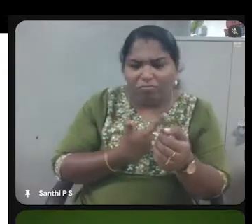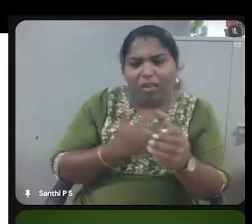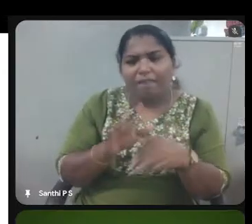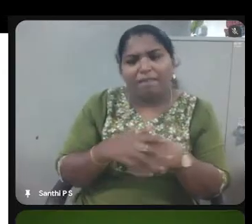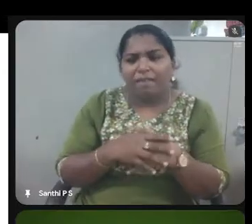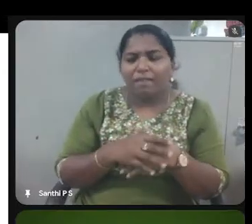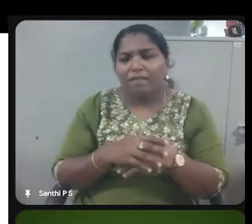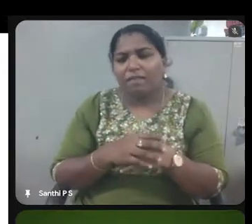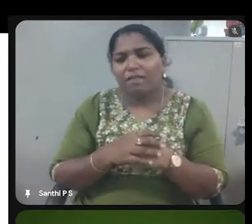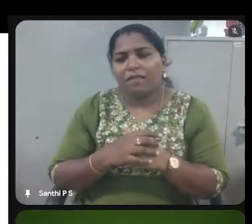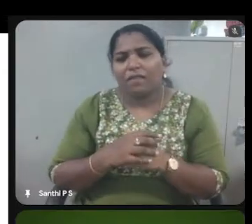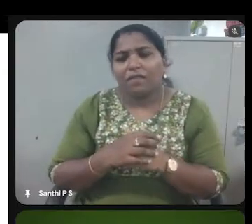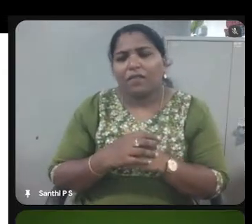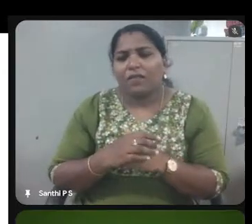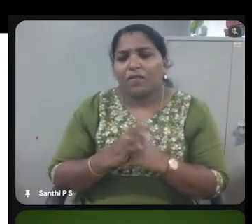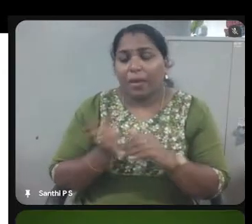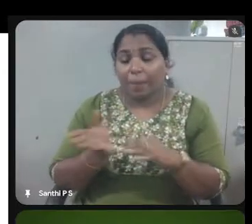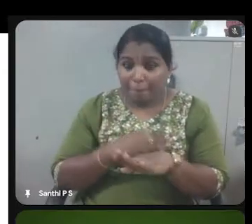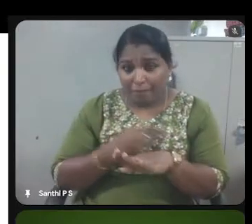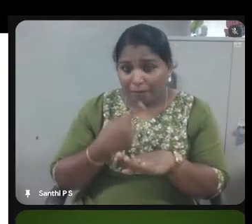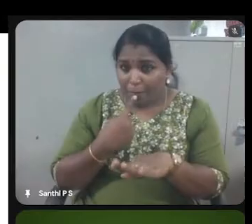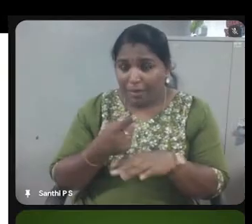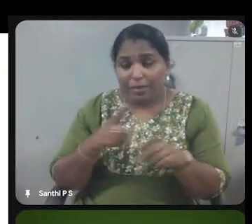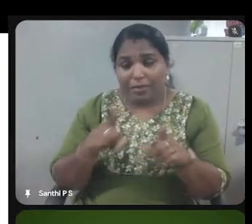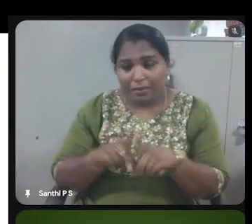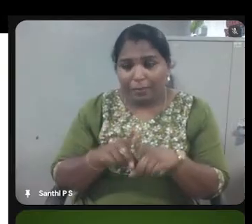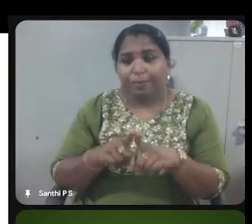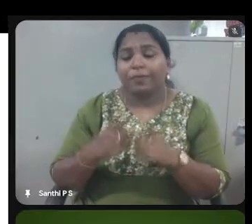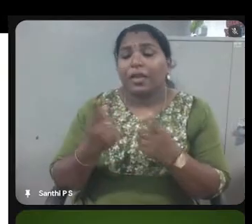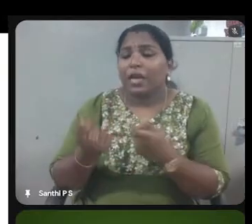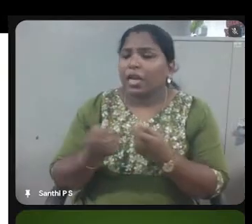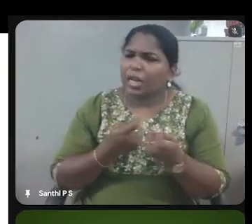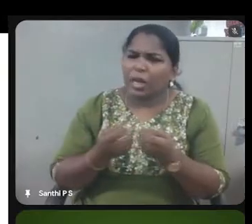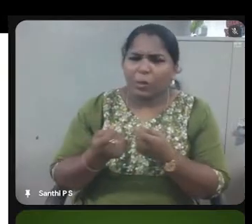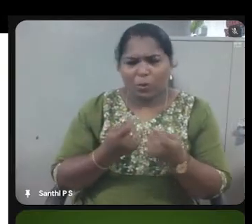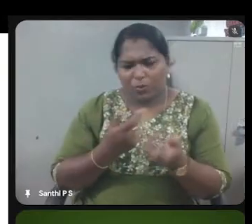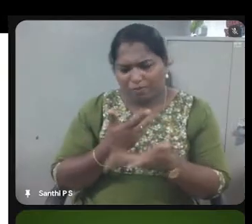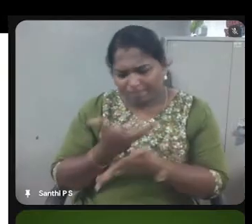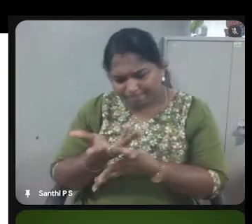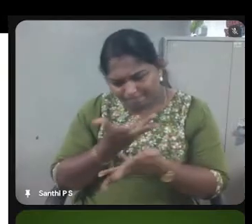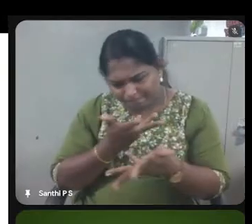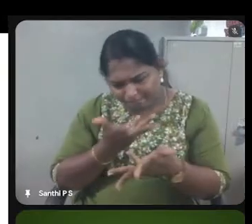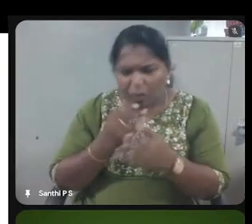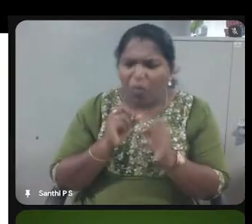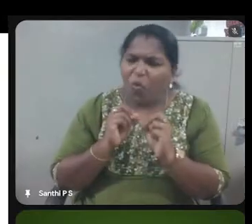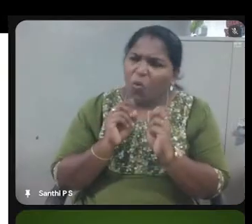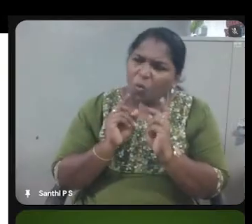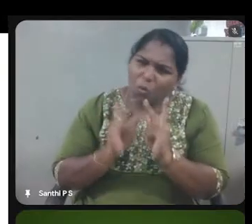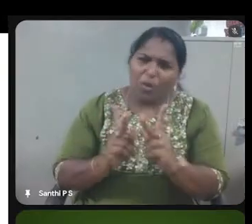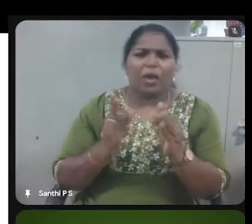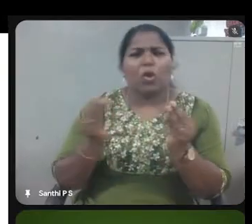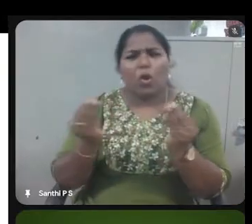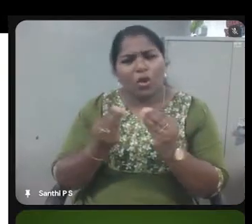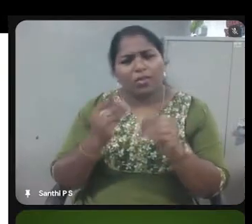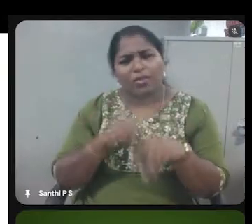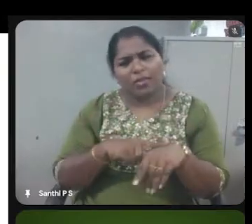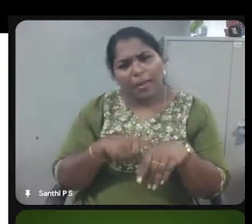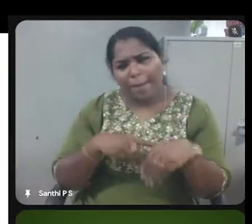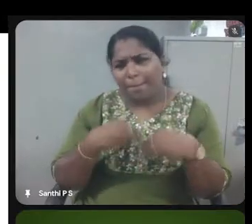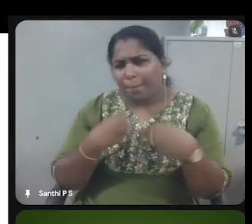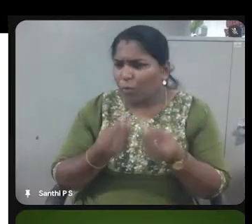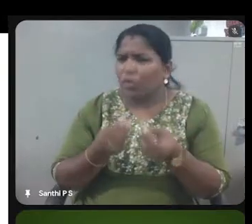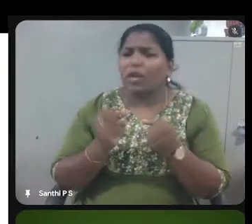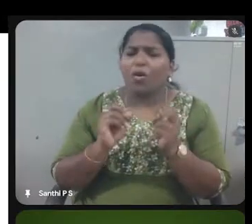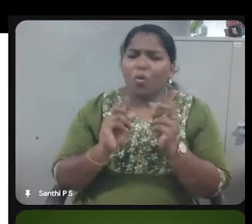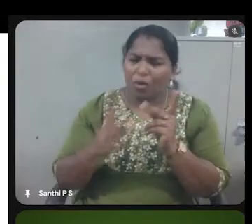അതെ, ഞാൻ സെഷനിൽ നേരത്തെ പറഞ്ഞ പോലെ ഇപ്പം കൺട്രോൾഡ് ആയിട്ട് കൊടുക്കുന്നത് ഇന്ററാക്റ്റീവ് സ്ക്രീൻ ടൈം ആണെന്നുണ്ടെങ്കിൽ കുറച്ച് സമയം കുട്ടി കാണുന്നതിന് അത്